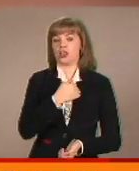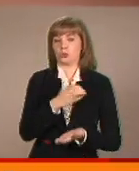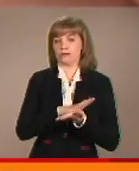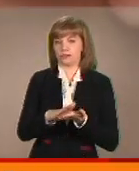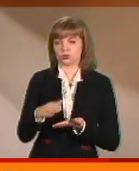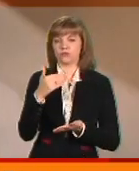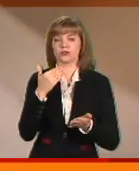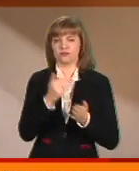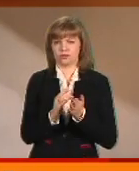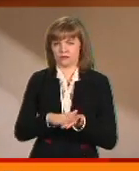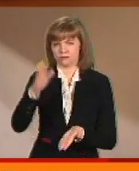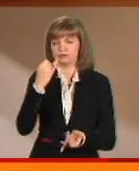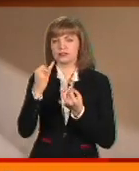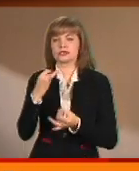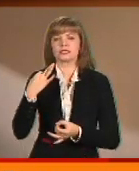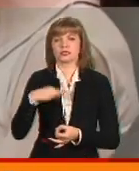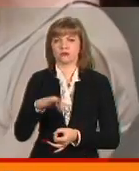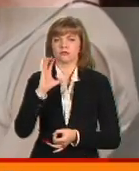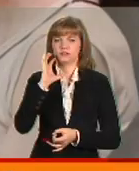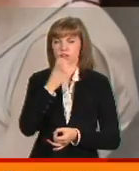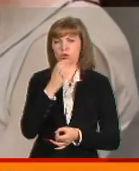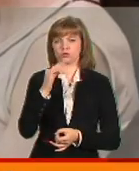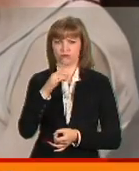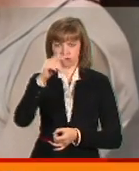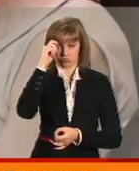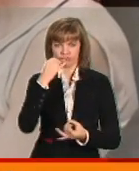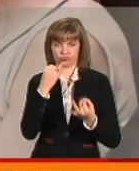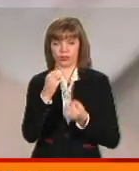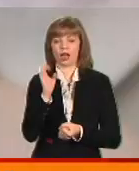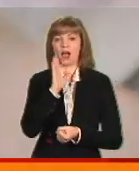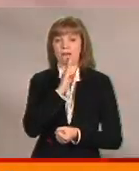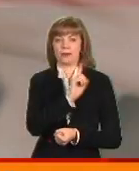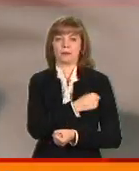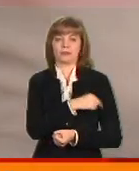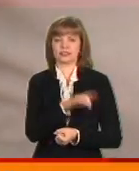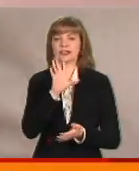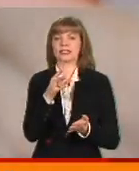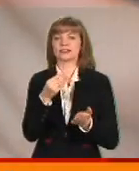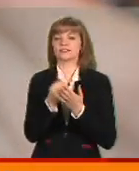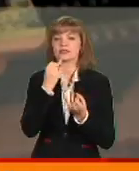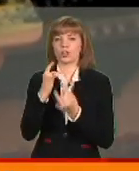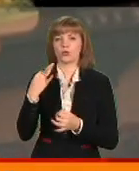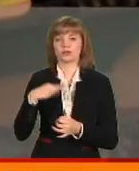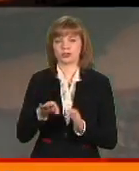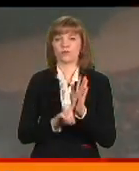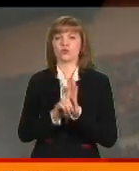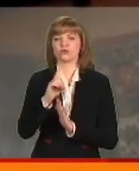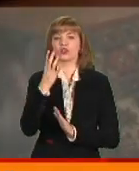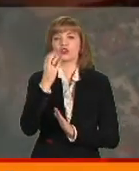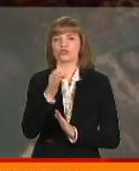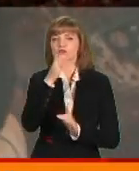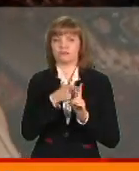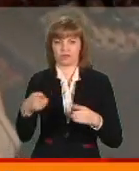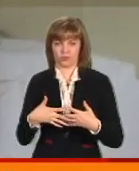Тато-військовик від пелюшок спілкується з сином серйозно і по-чоловічому. А мама-медсестра свій діалог із сином розпочала ще в